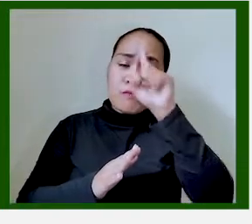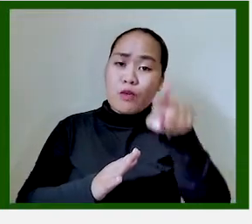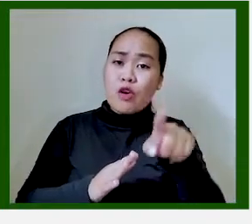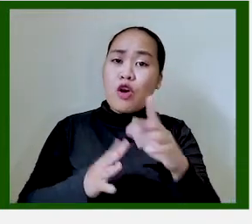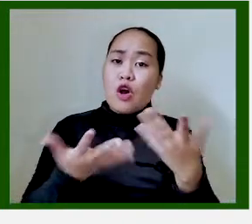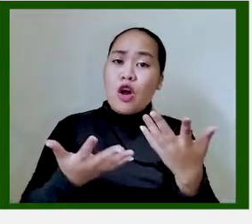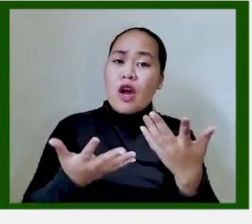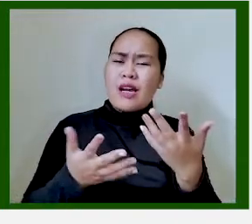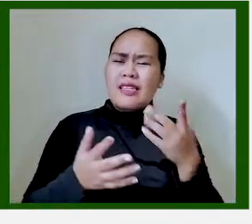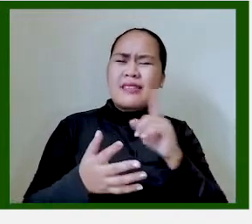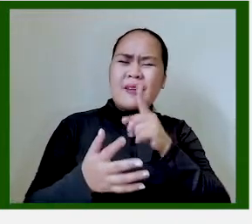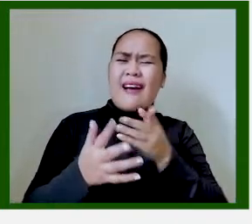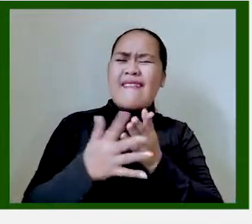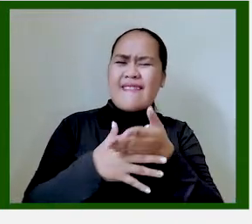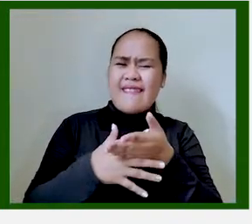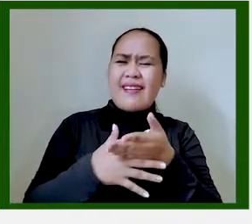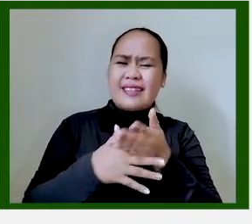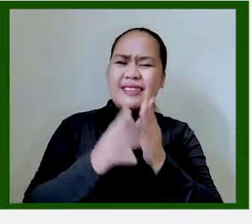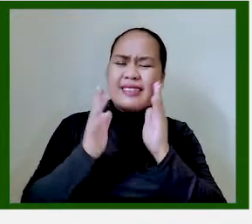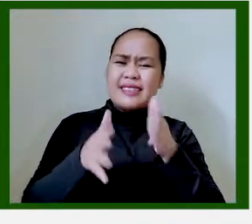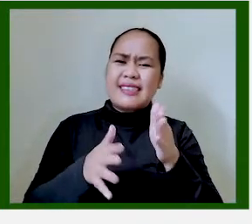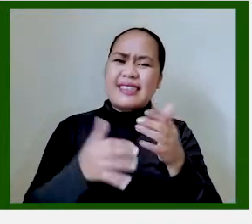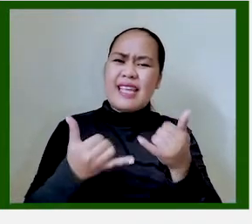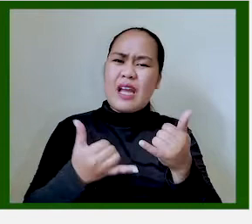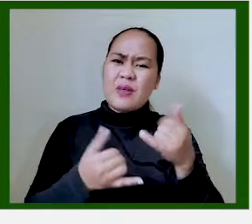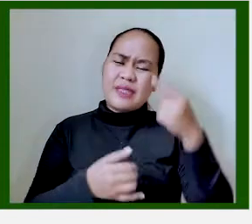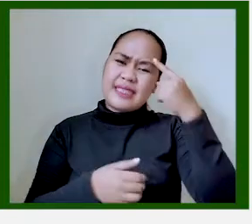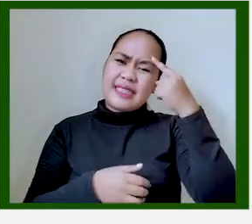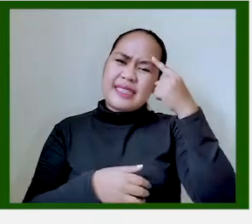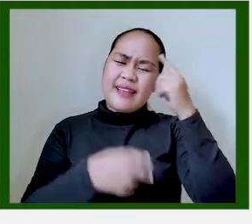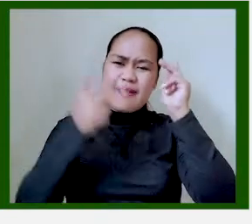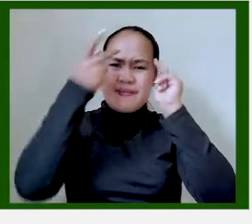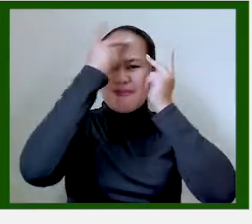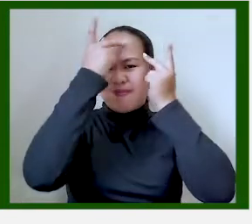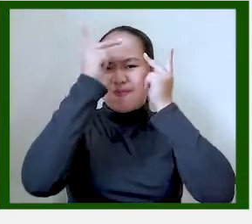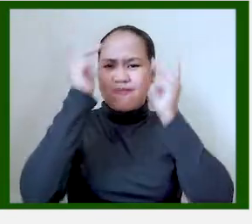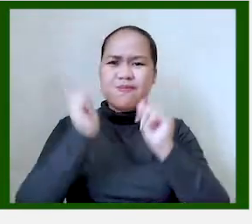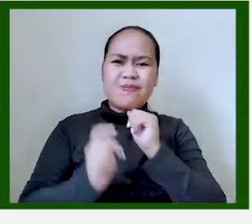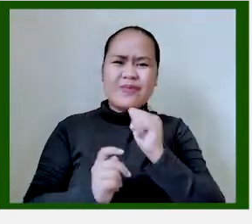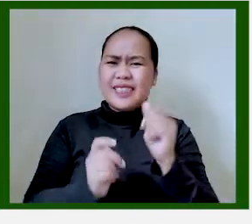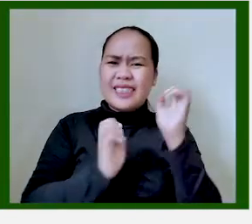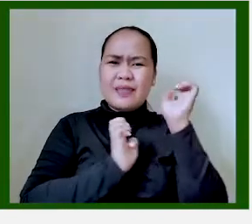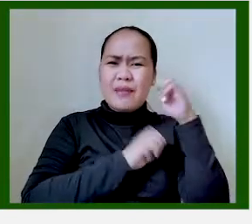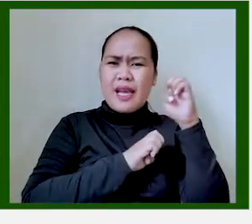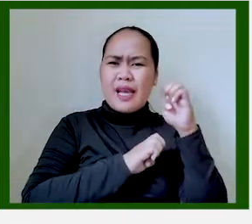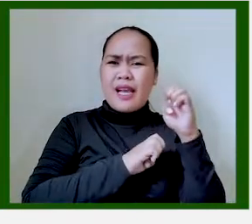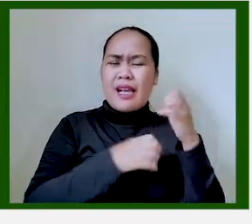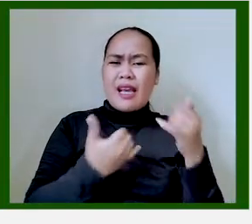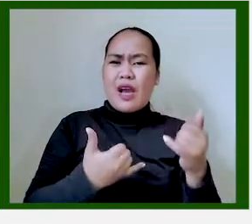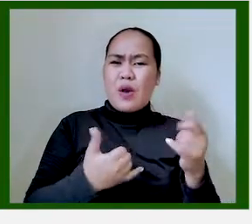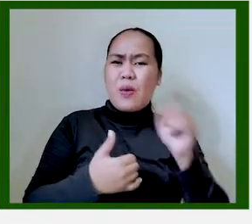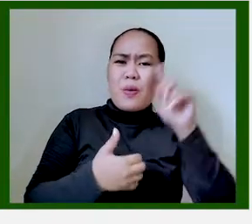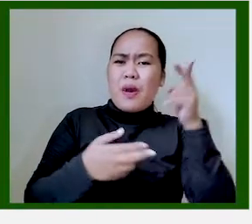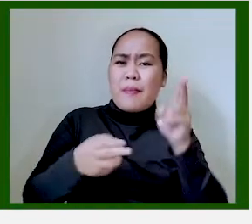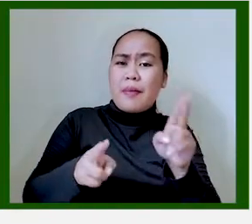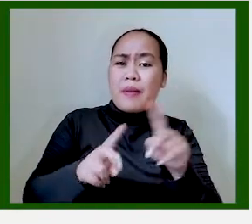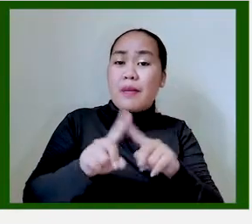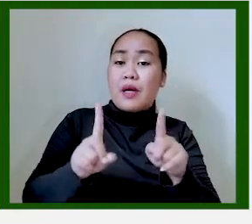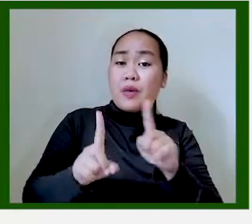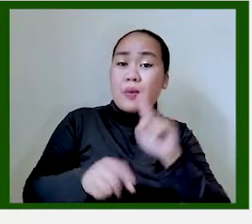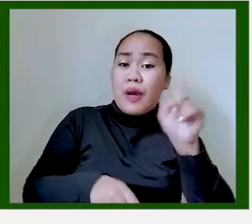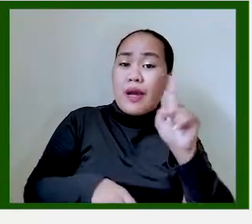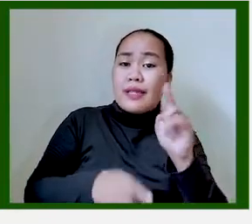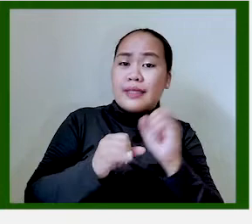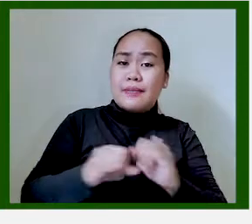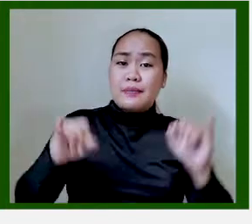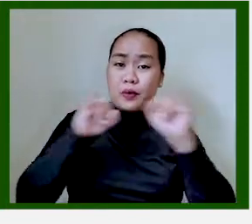masakit din ulo nila ho ngayon. Dahil hindi rin naman natin inaasahan ho itong pangyayaring 'to. But what's important